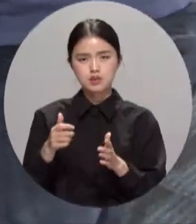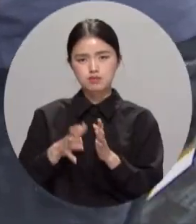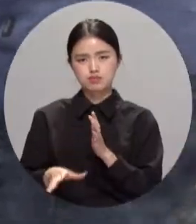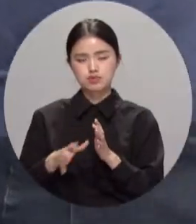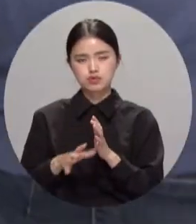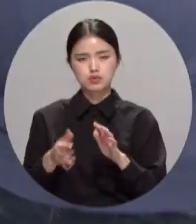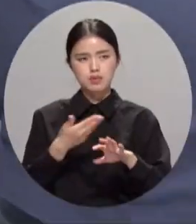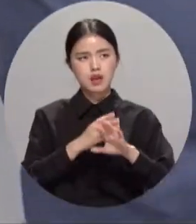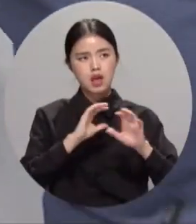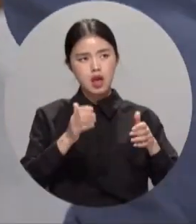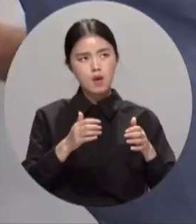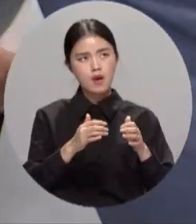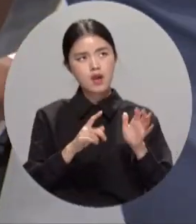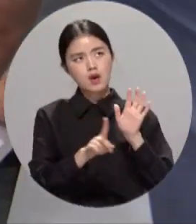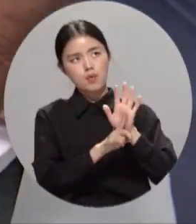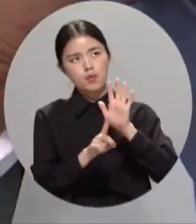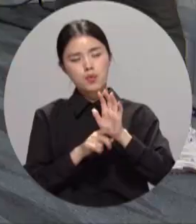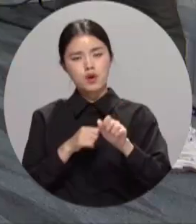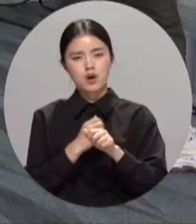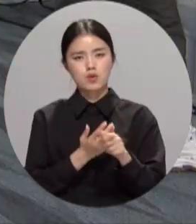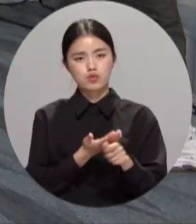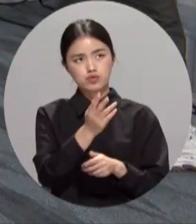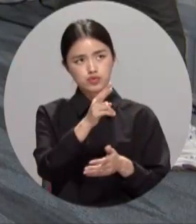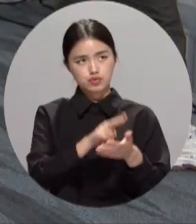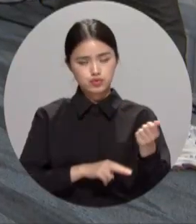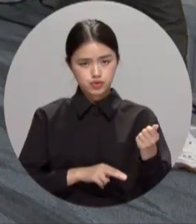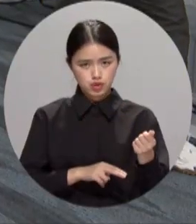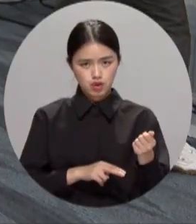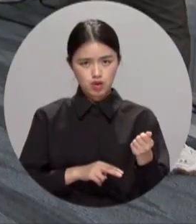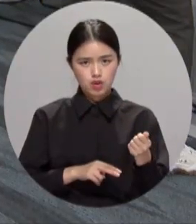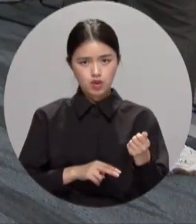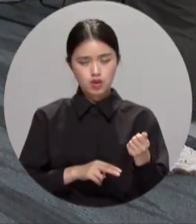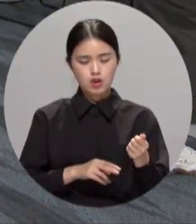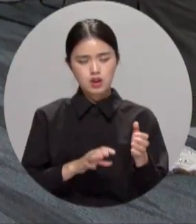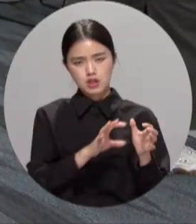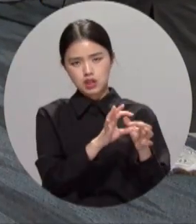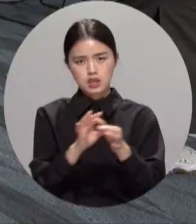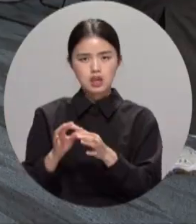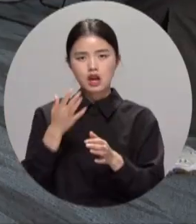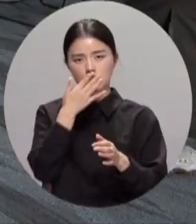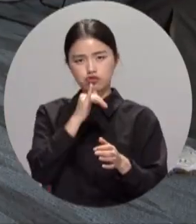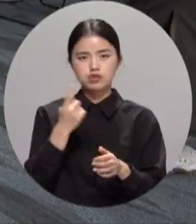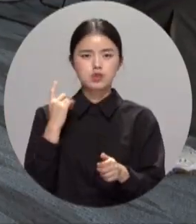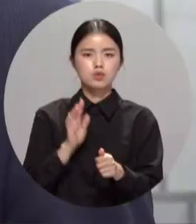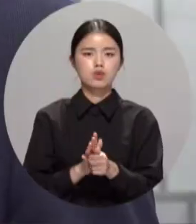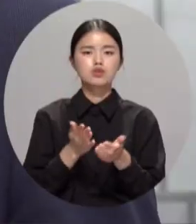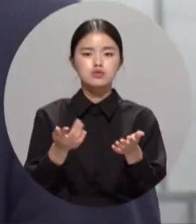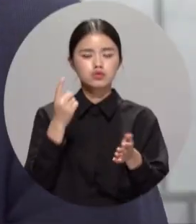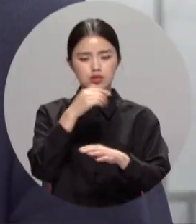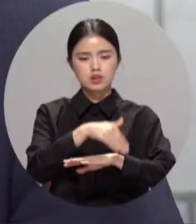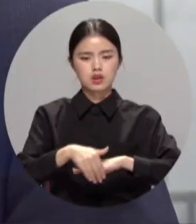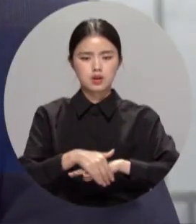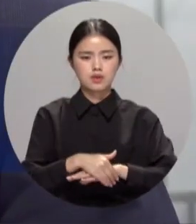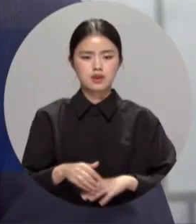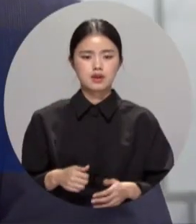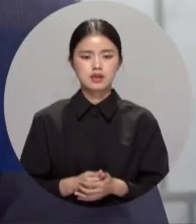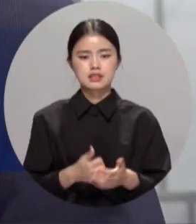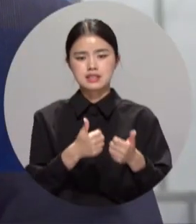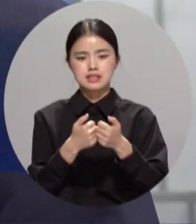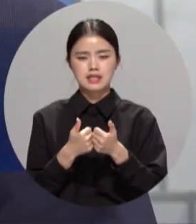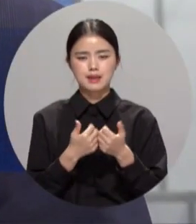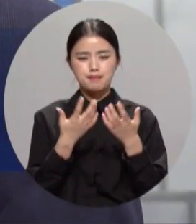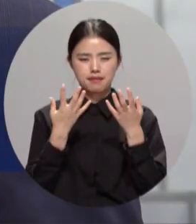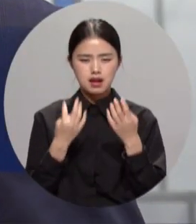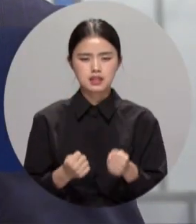한인 기업들에게 소개하고 수출 능력 제고로 이어질 수 있도록 뒷받침할 계획입니다. 상담들이 굉장히